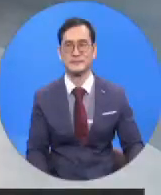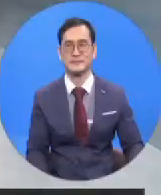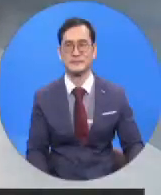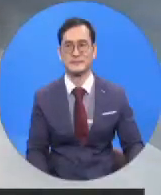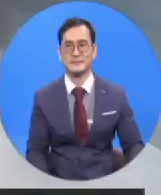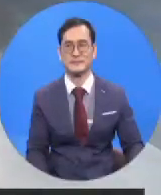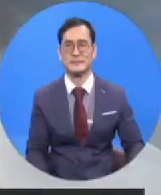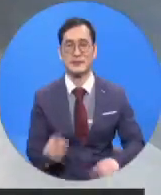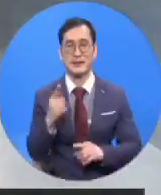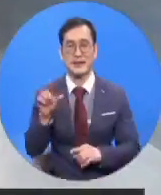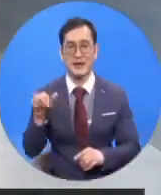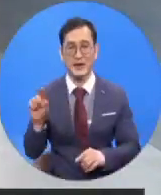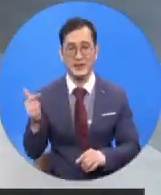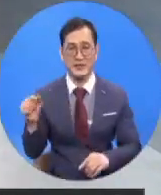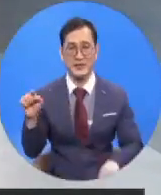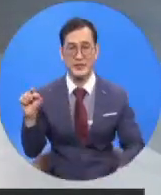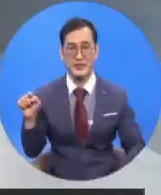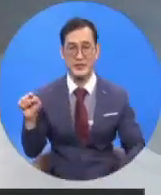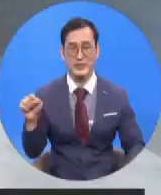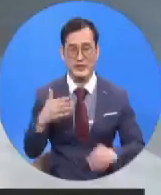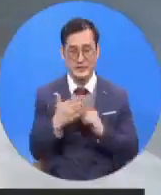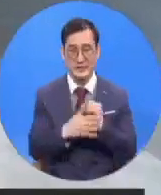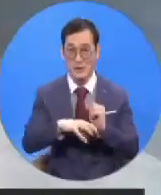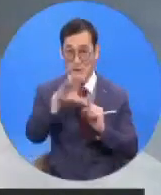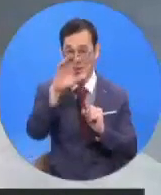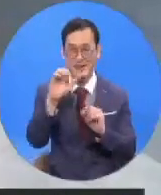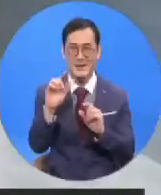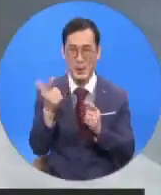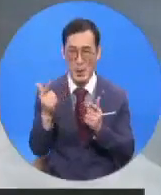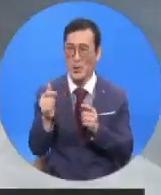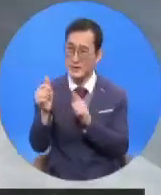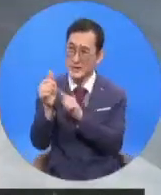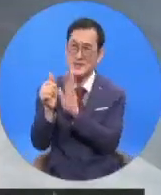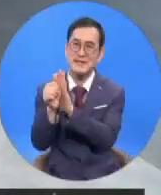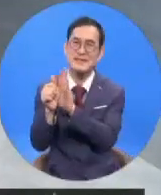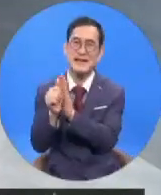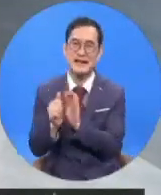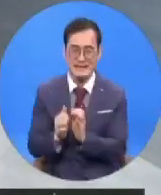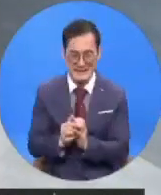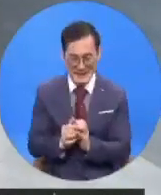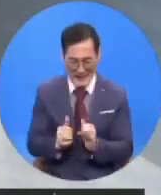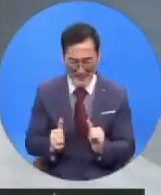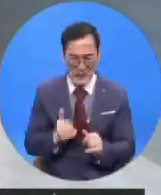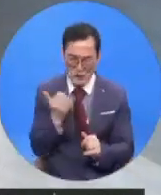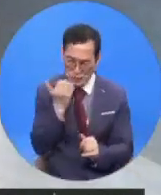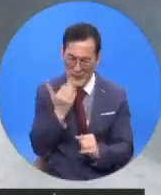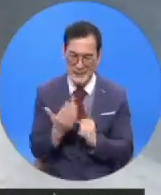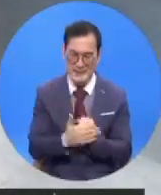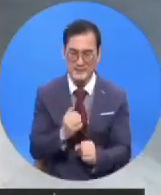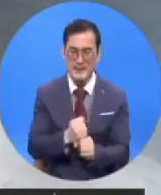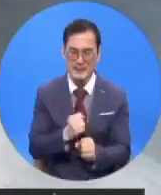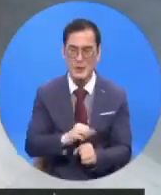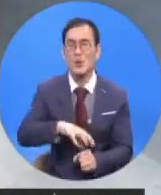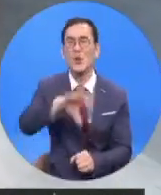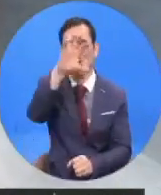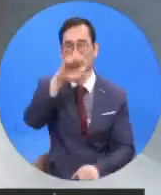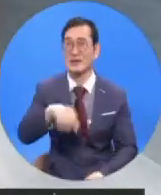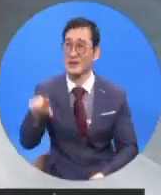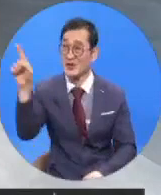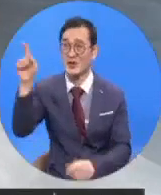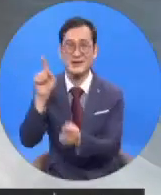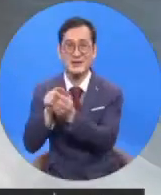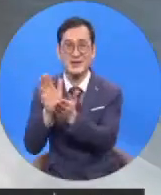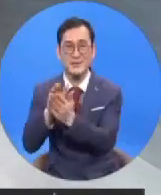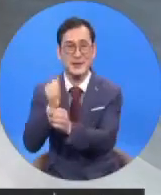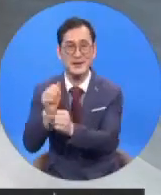게 없고, 네. 이낙연 이 후보 지지층에서 도는 사진으로 지금 확인이 됐지, 이낙연 후보 측에서